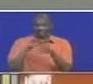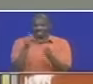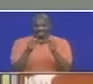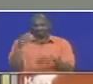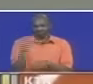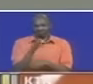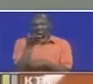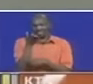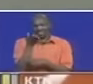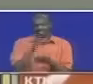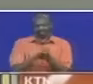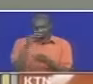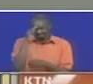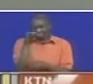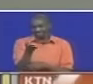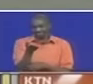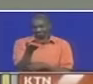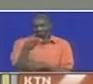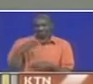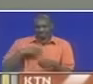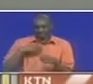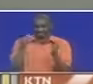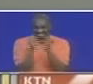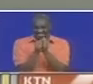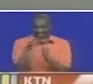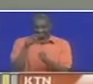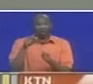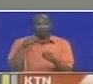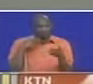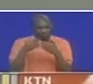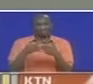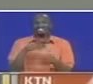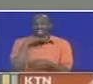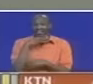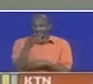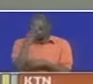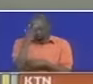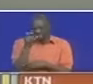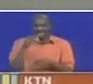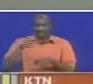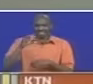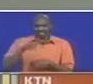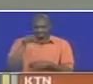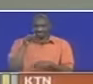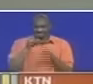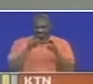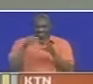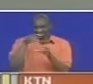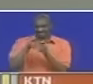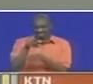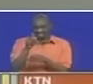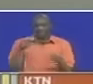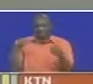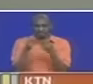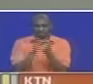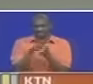gari wakiwa walevi. Na takriban watu 10 nusura wapoteze maisha baada ya matatu walimokuwa wakisafiria kugongana